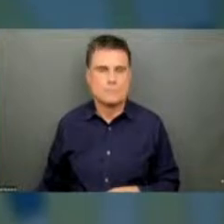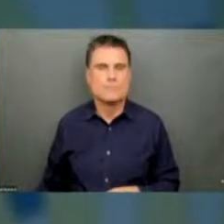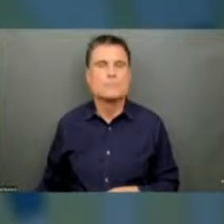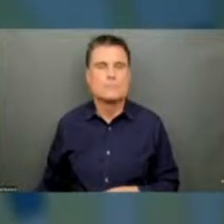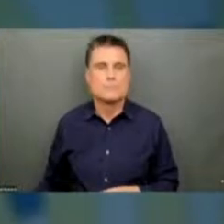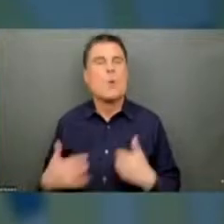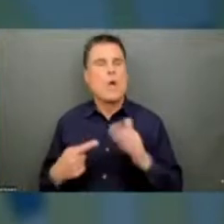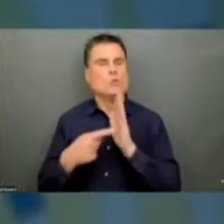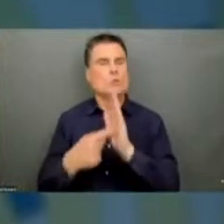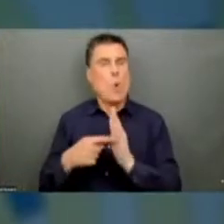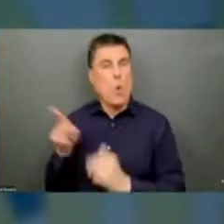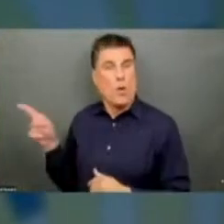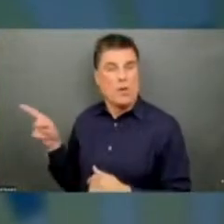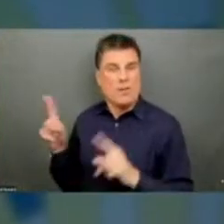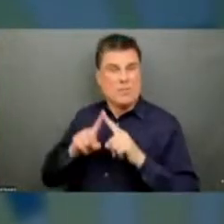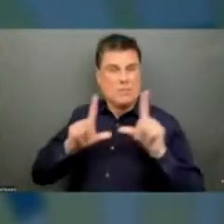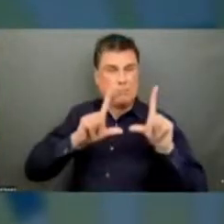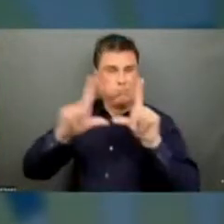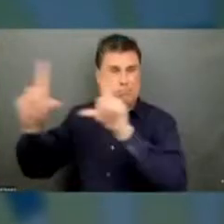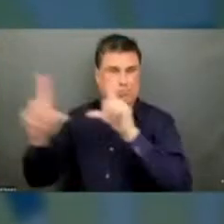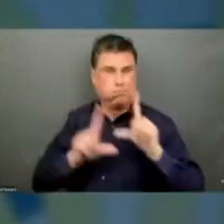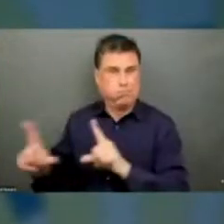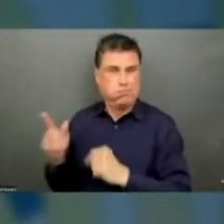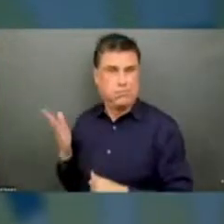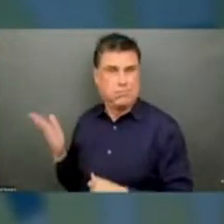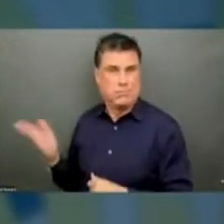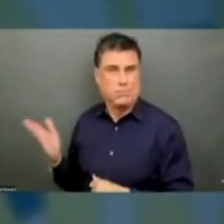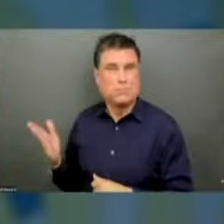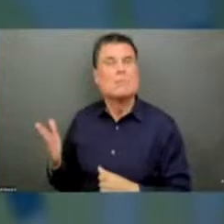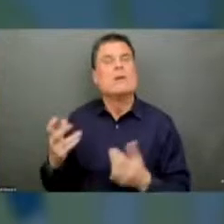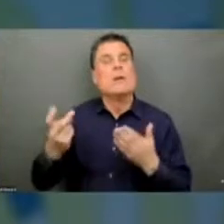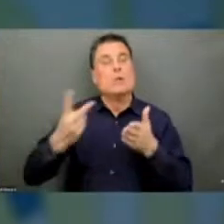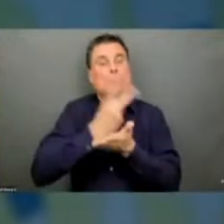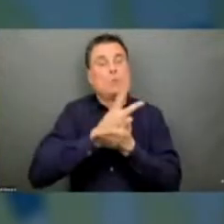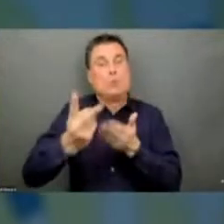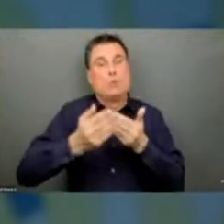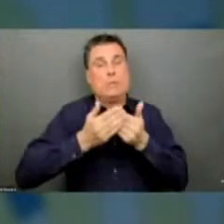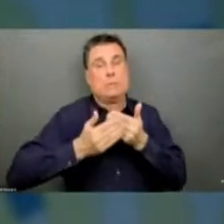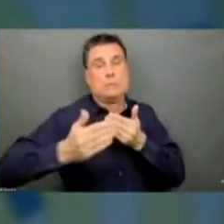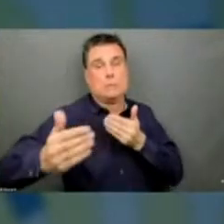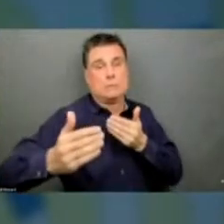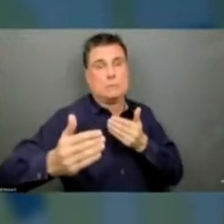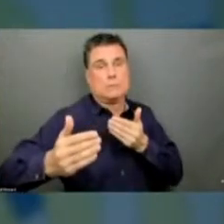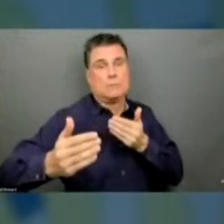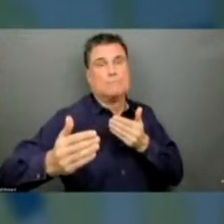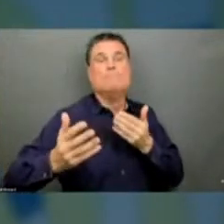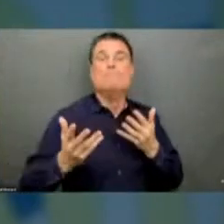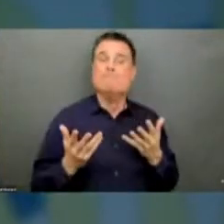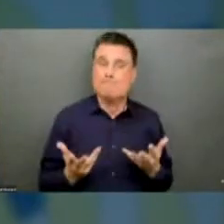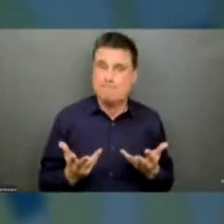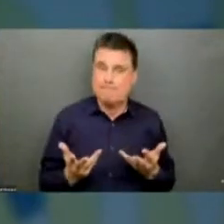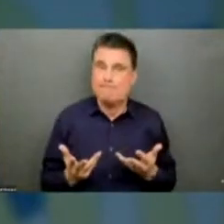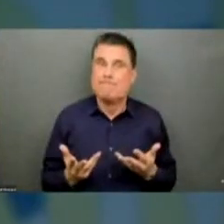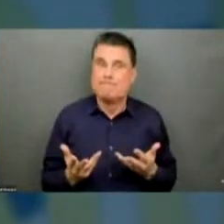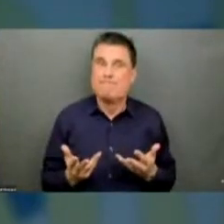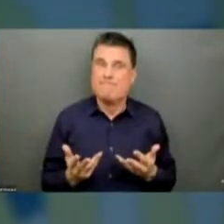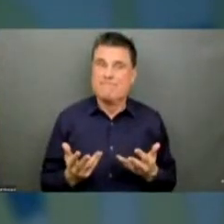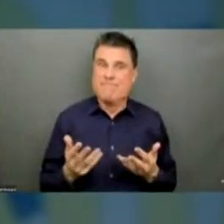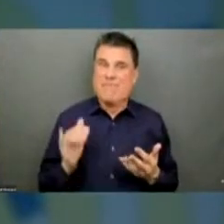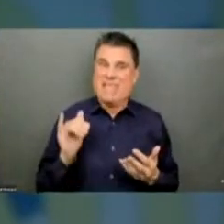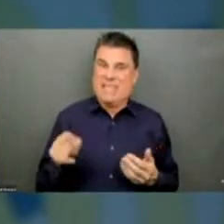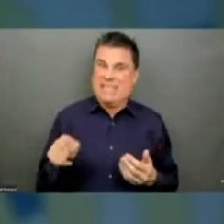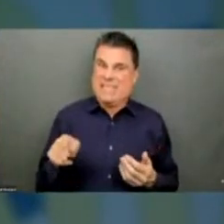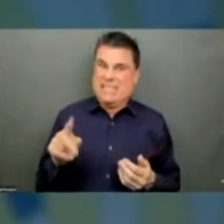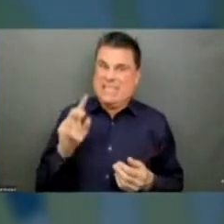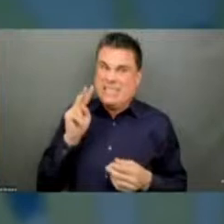2 weeks RT 值基本上还 are 是 what is going 就 to 是一例传一 give us 例。 a sense of where we are 我 going 们 to BC be 省 come April. 你 Right 看 now, 到